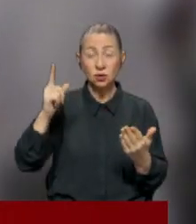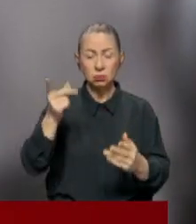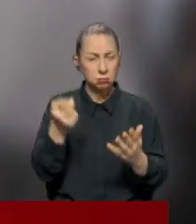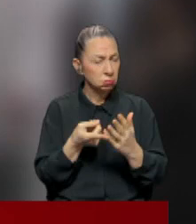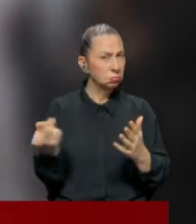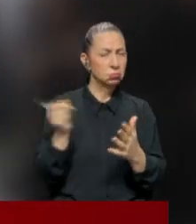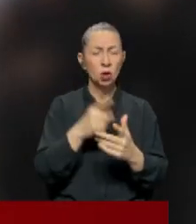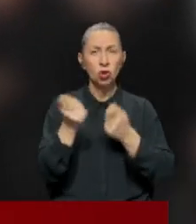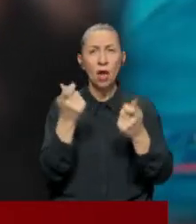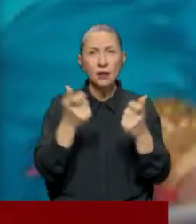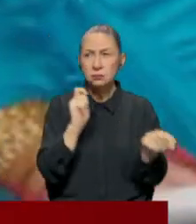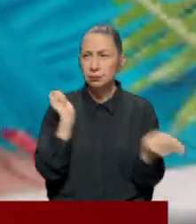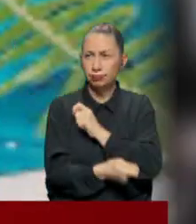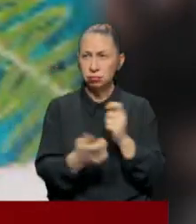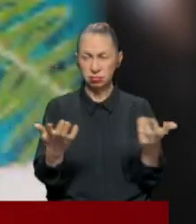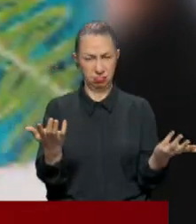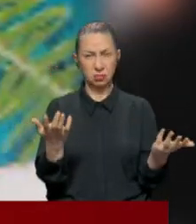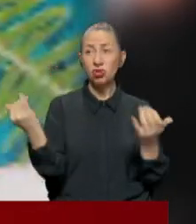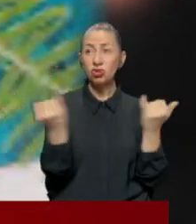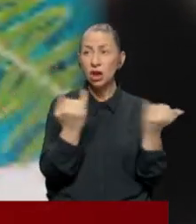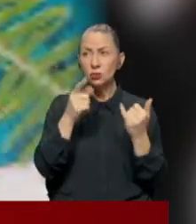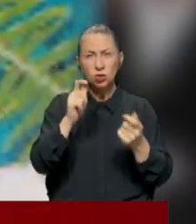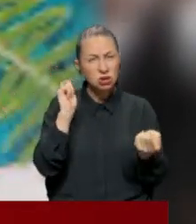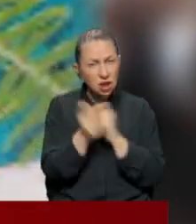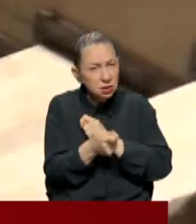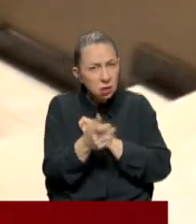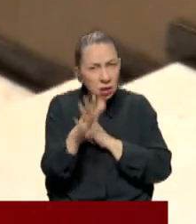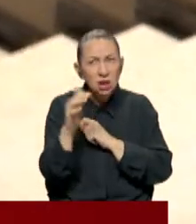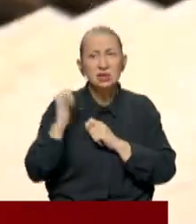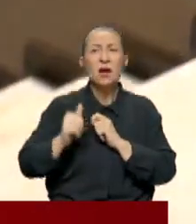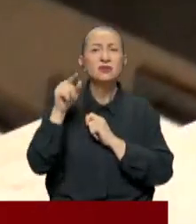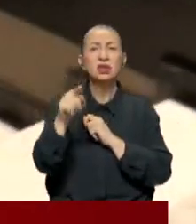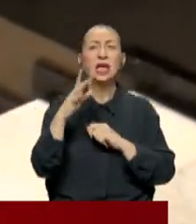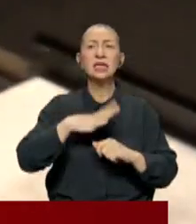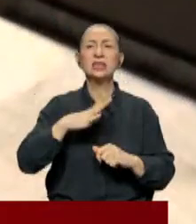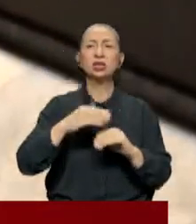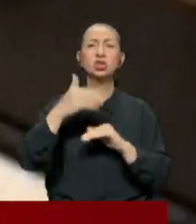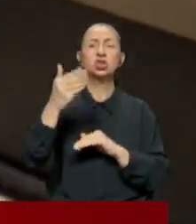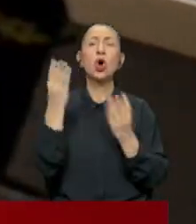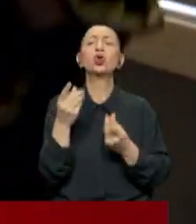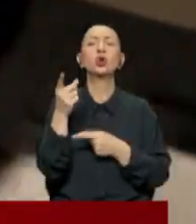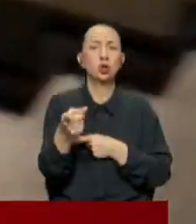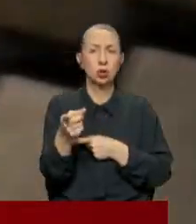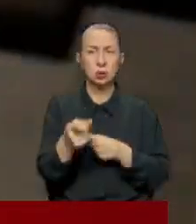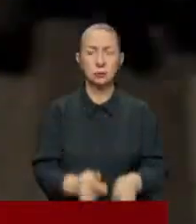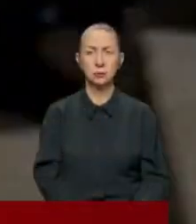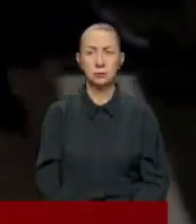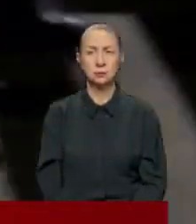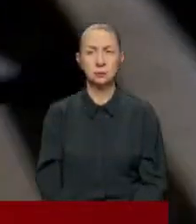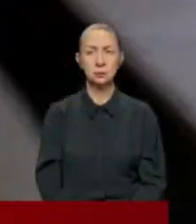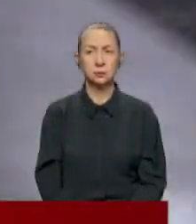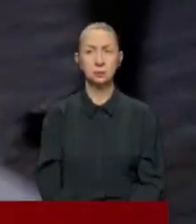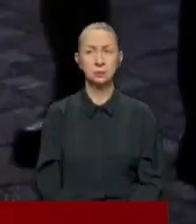anda görev yeri değiştirildi. Tartışılan bu değişiklik savcının isteği dışında gerçekleşti.